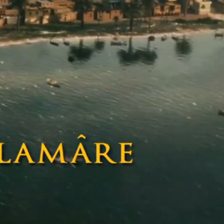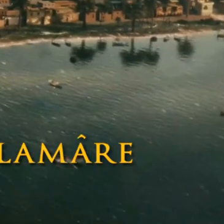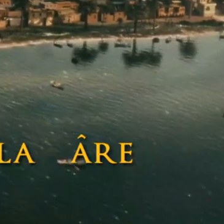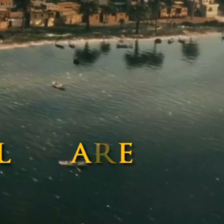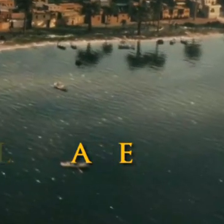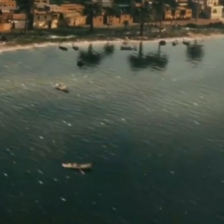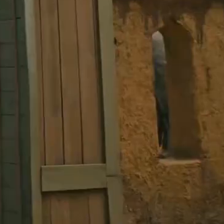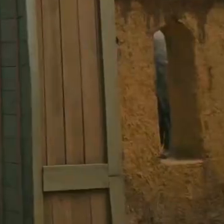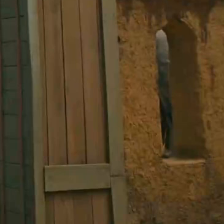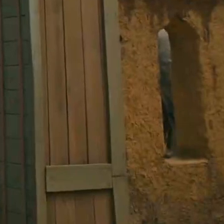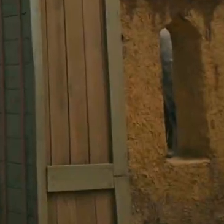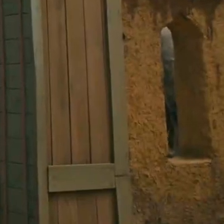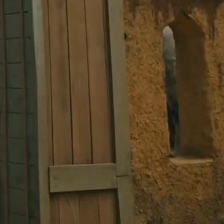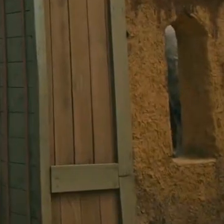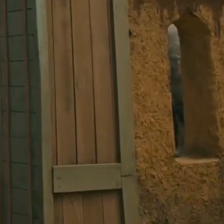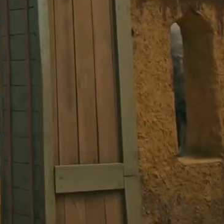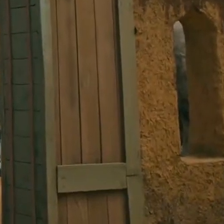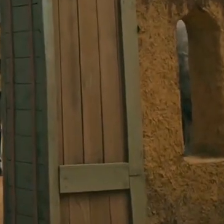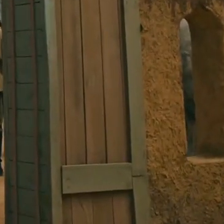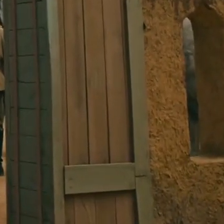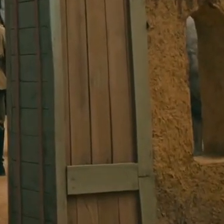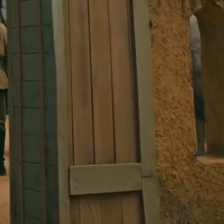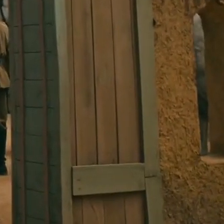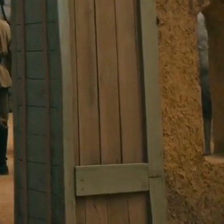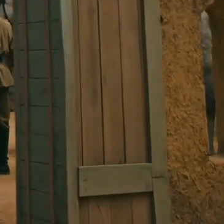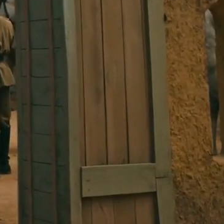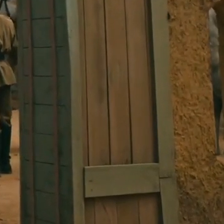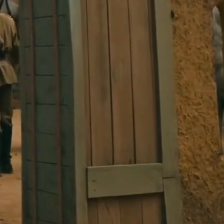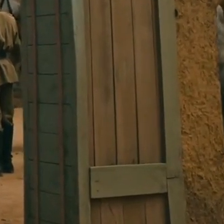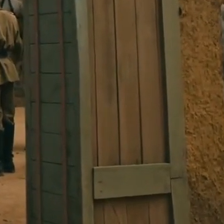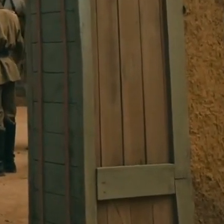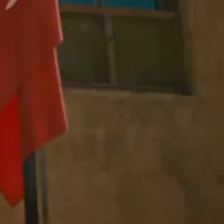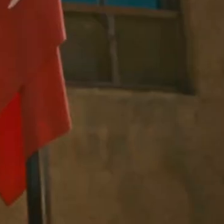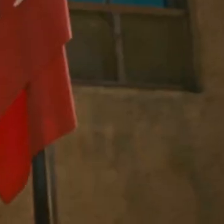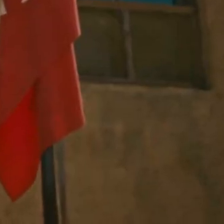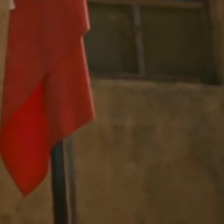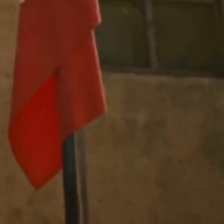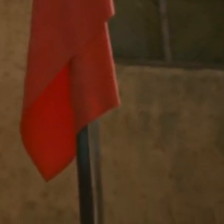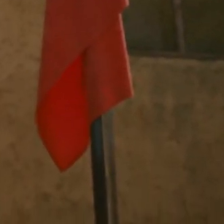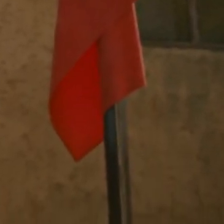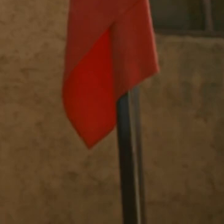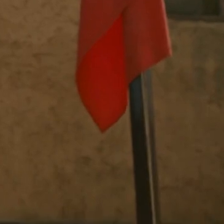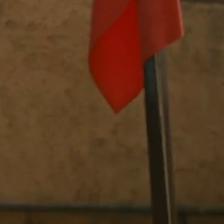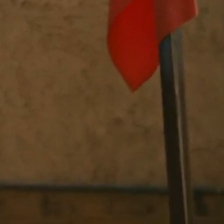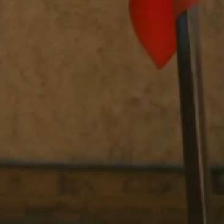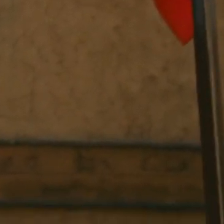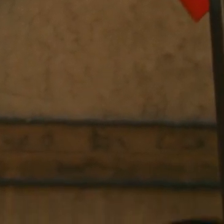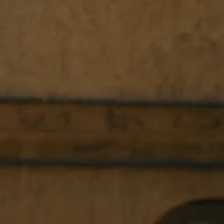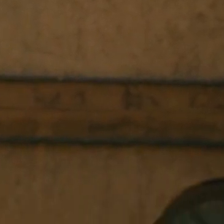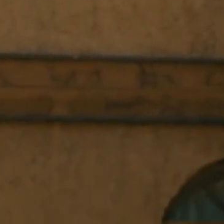şehir. Mehmet yanında babası Zeynep, Sait ve geride bir grup Arap kıyafetli adamla